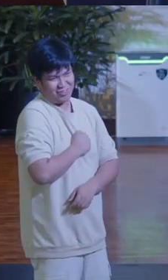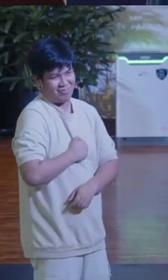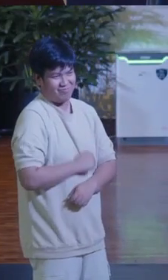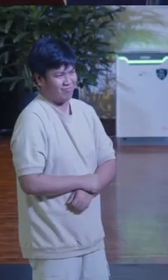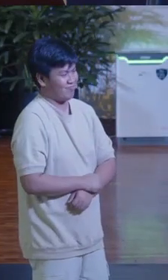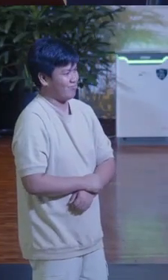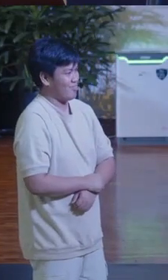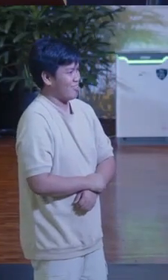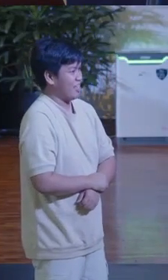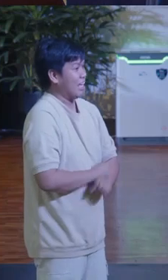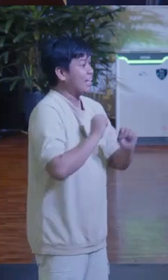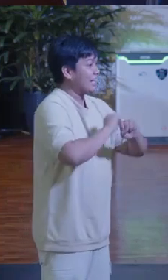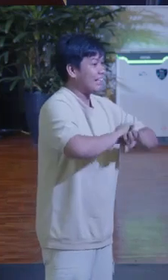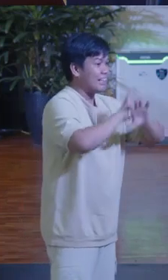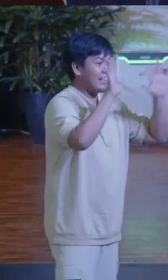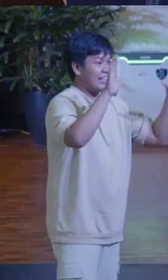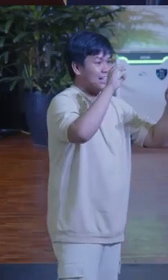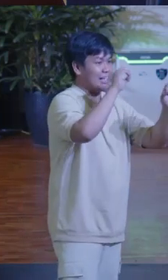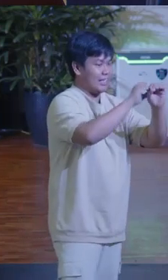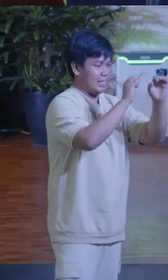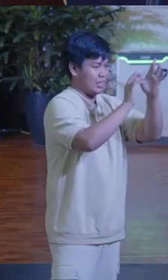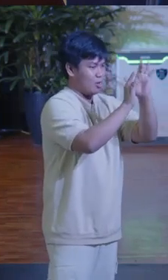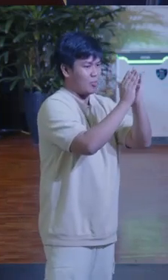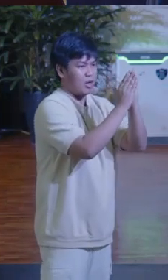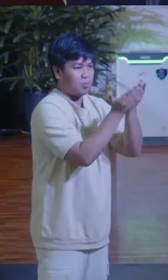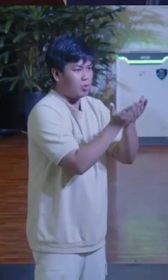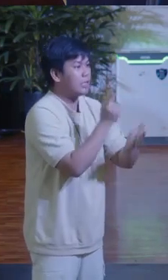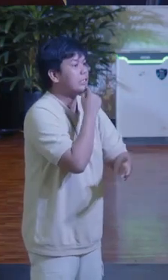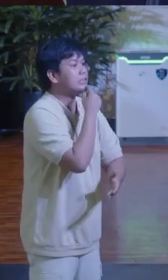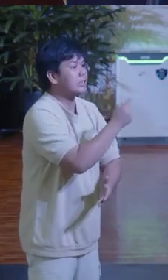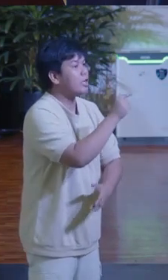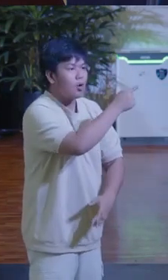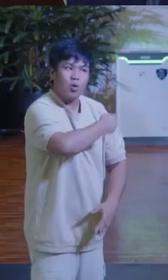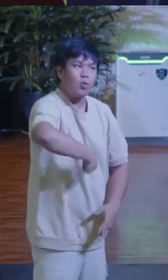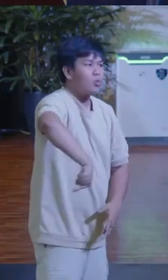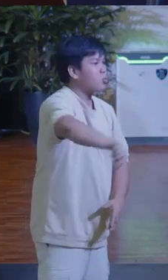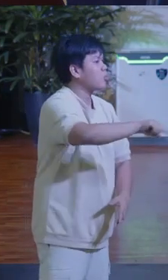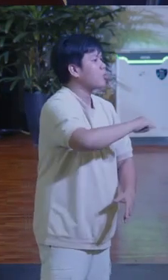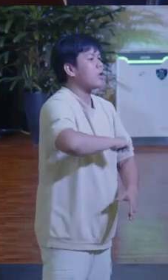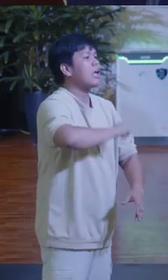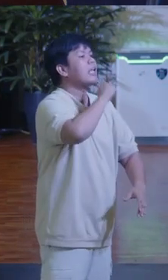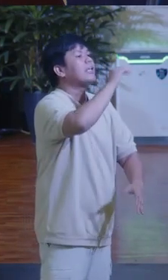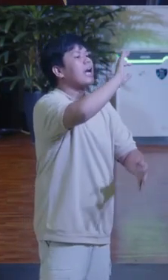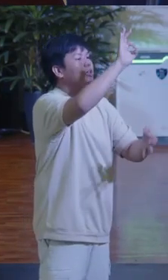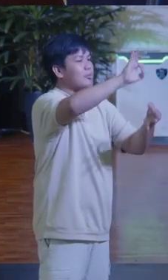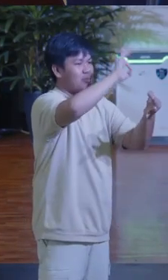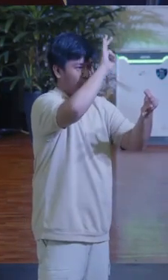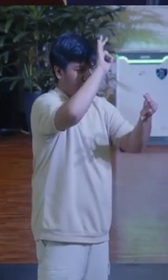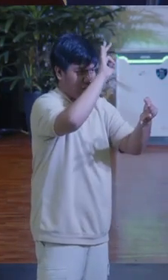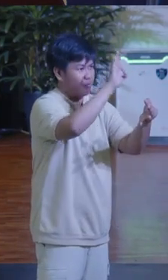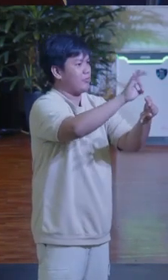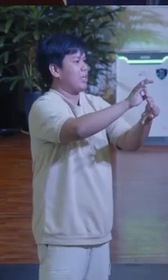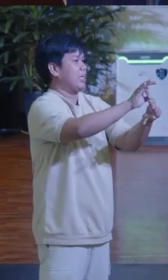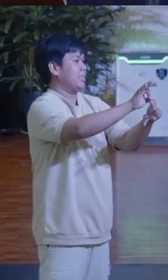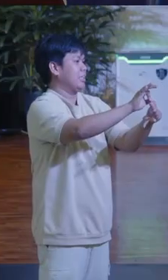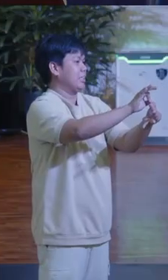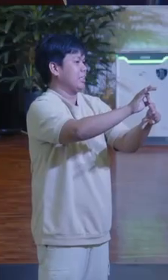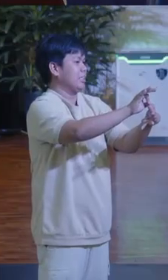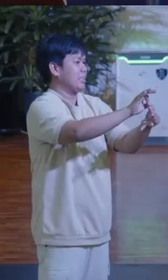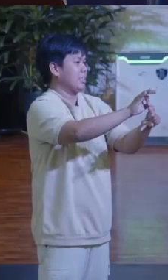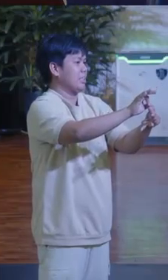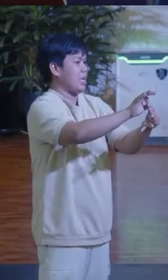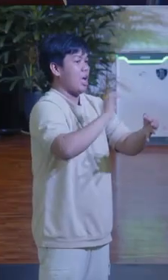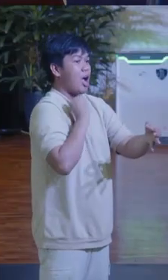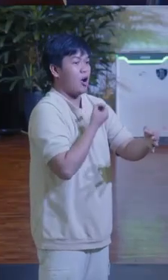Ngunit malinaw ang Biblia na wala tayong kayang gawin. Na ang ating